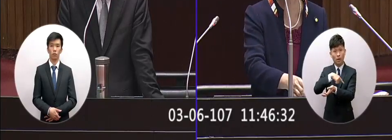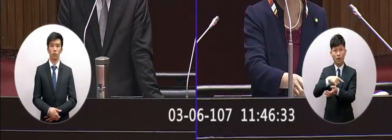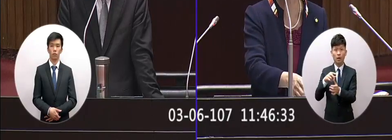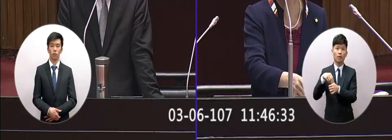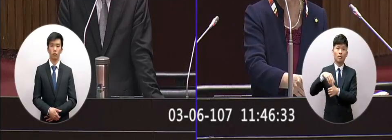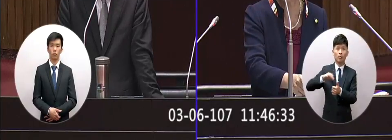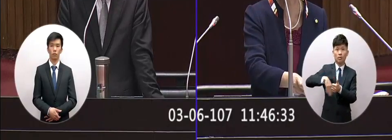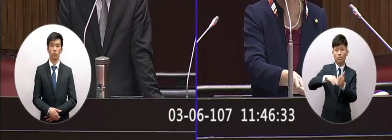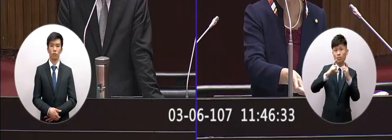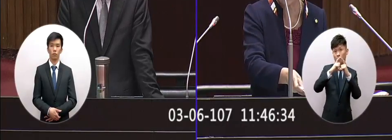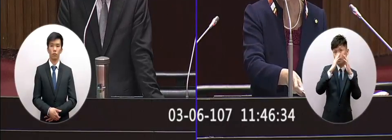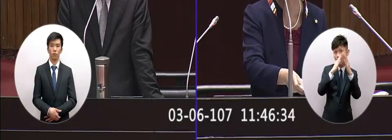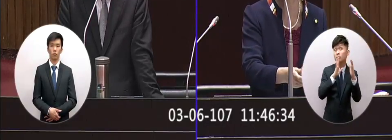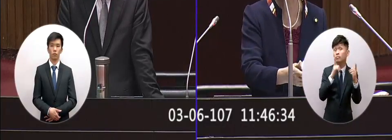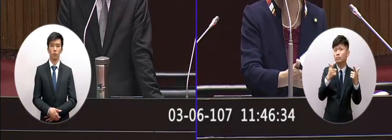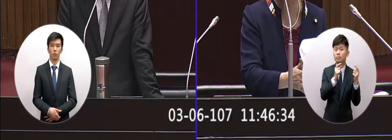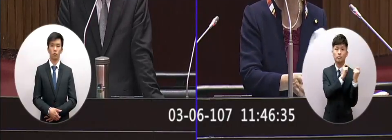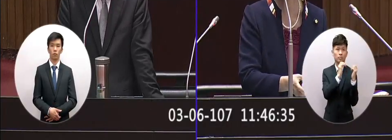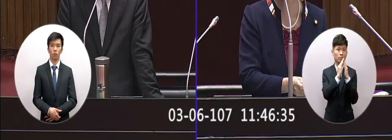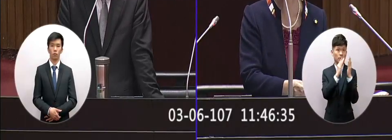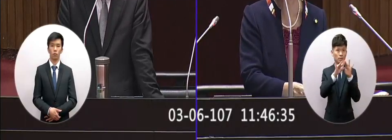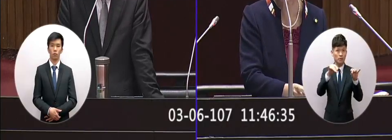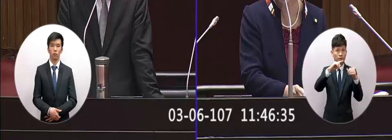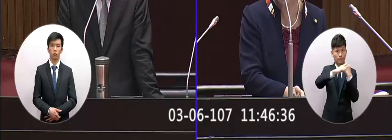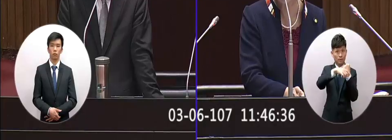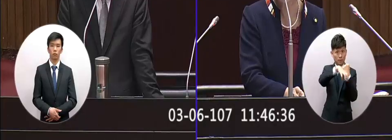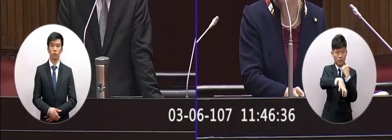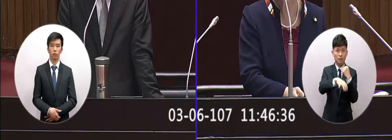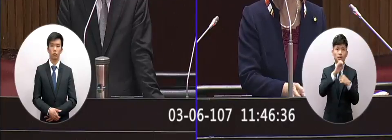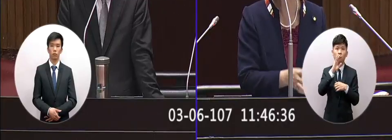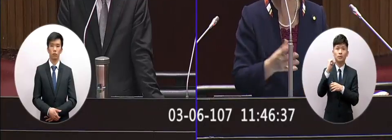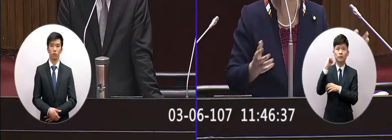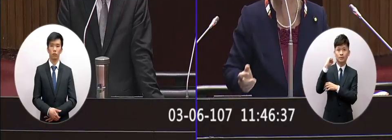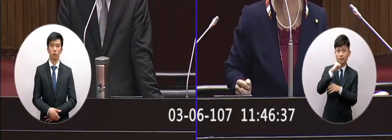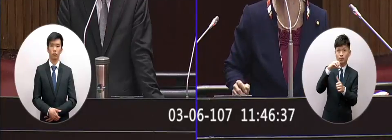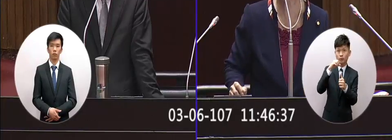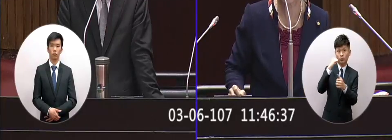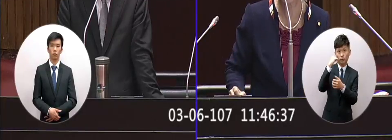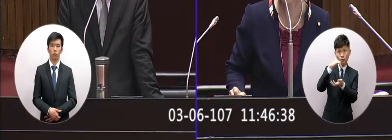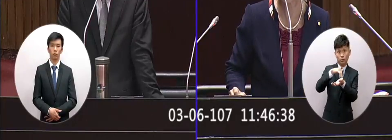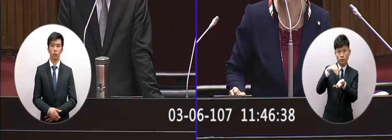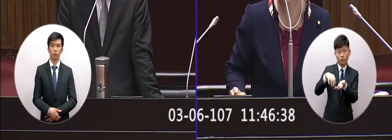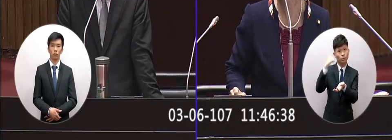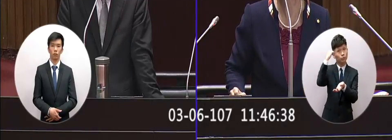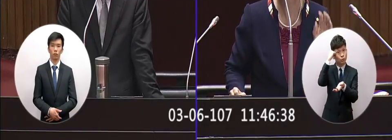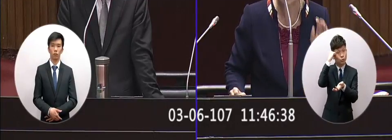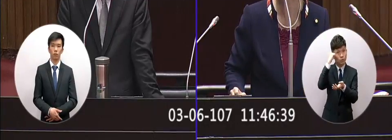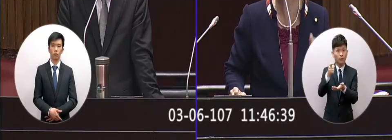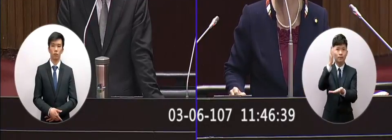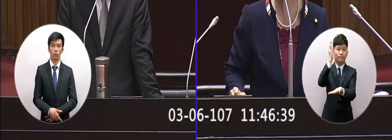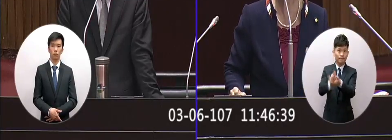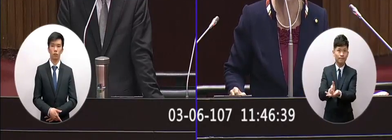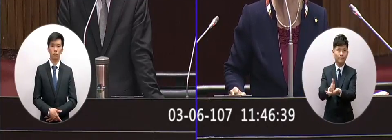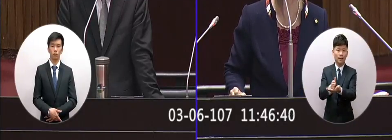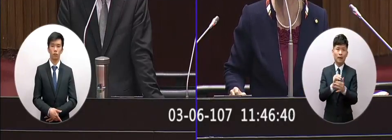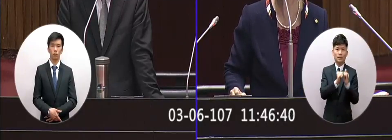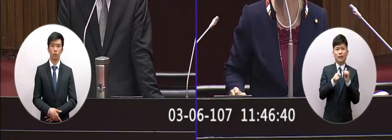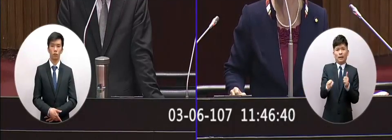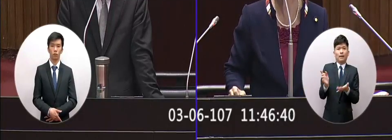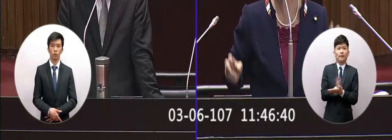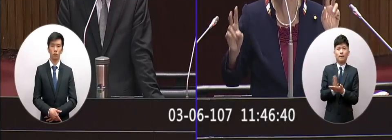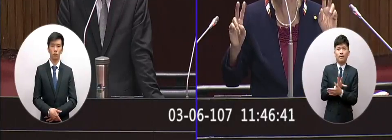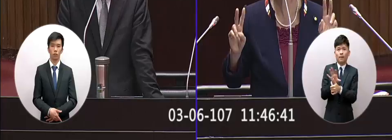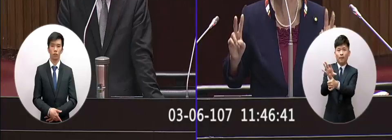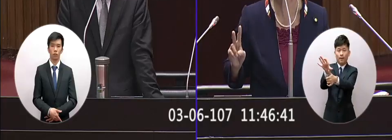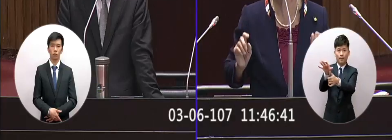最近呢我们也看到桃园地院一个判决，就是停止强制住院，所以引起社会一片的骂声。 那当然这里就牵涉到